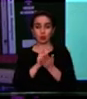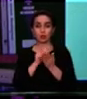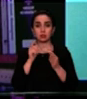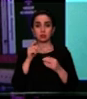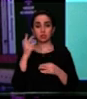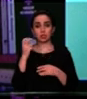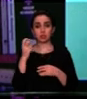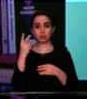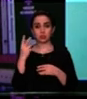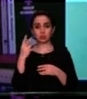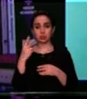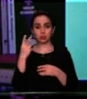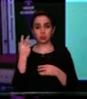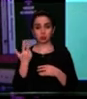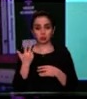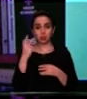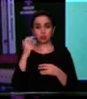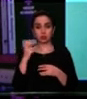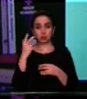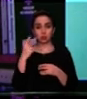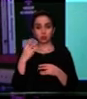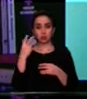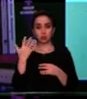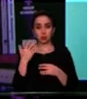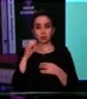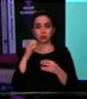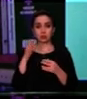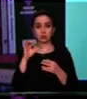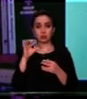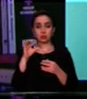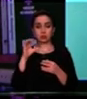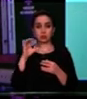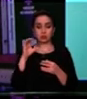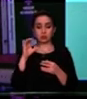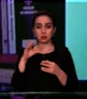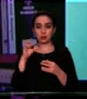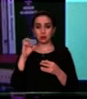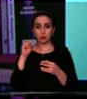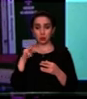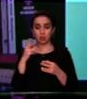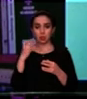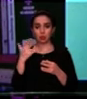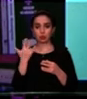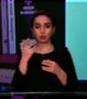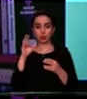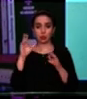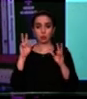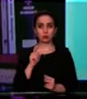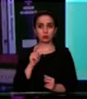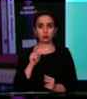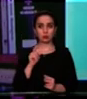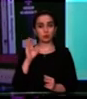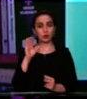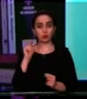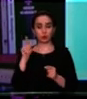darslikning 223 va 225 sahifasidagi 53 mavzuni o'rganish